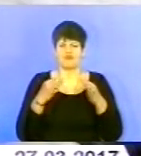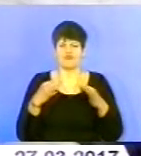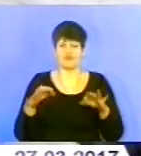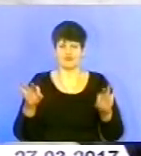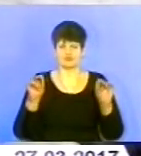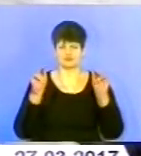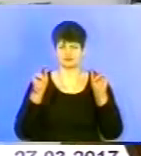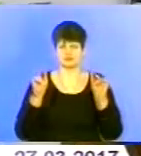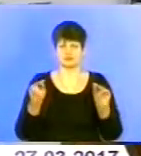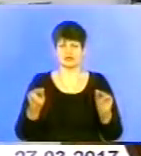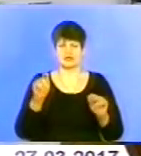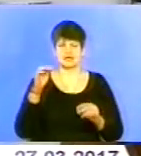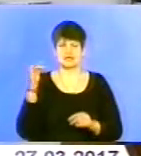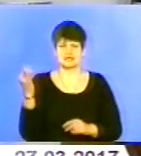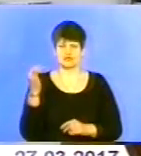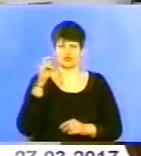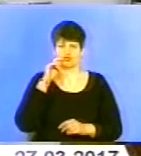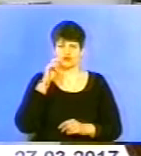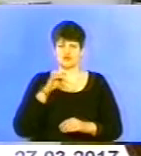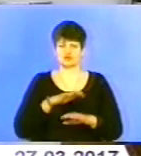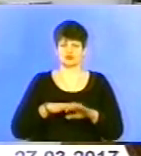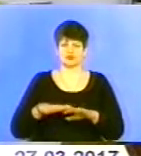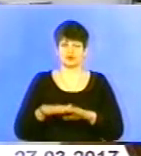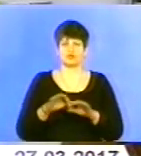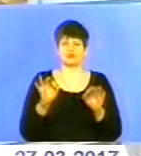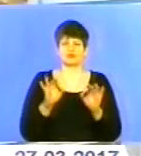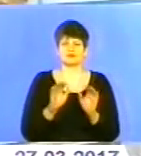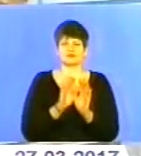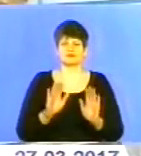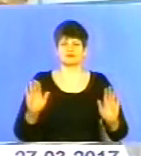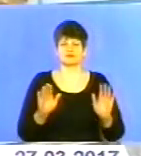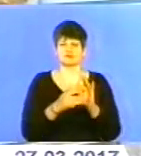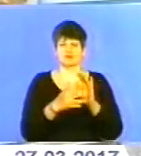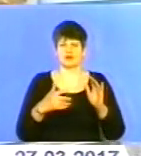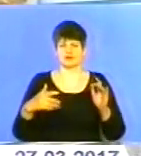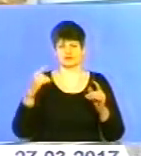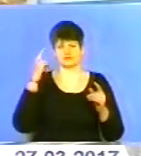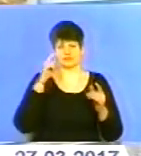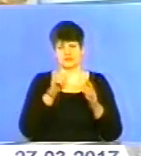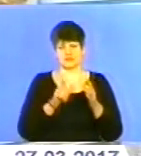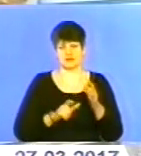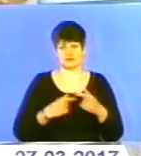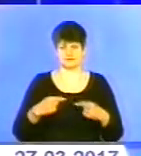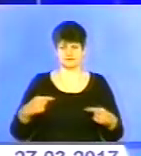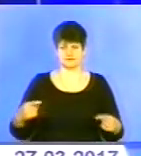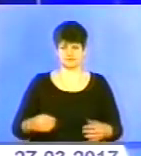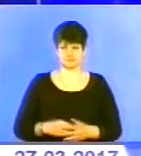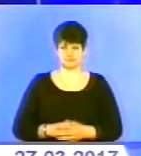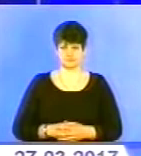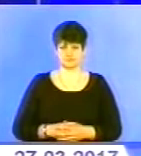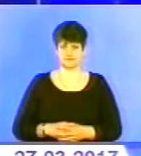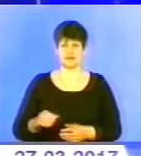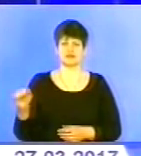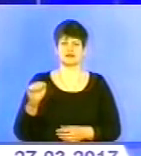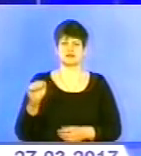справедливість, історію українського народу, про яку вони оспівували в своїх думах, баладах, піснях.